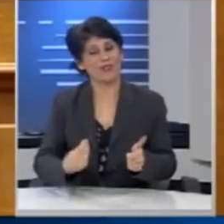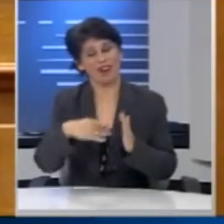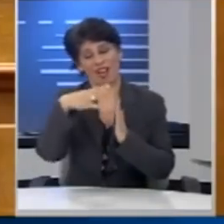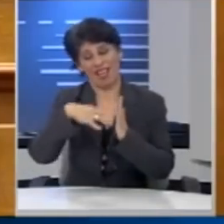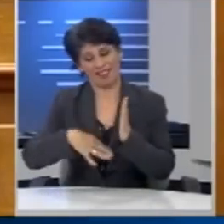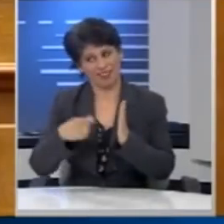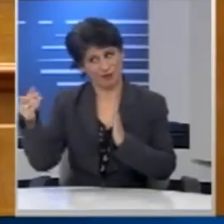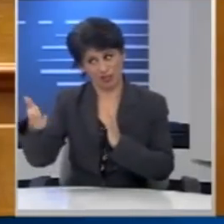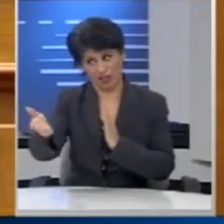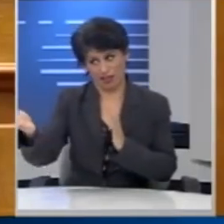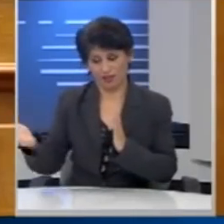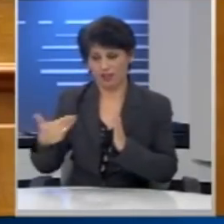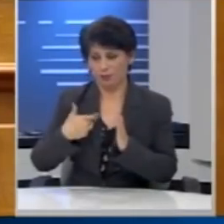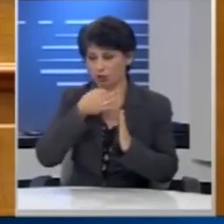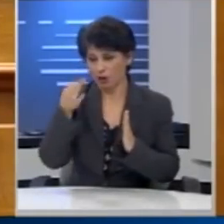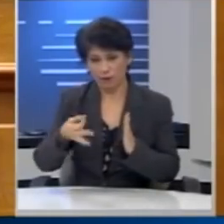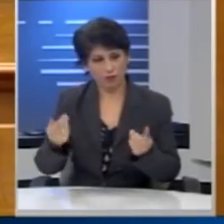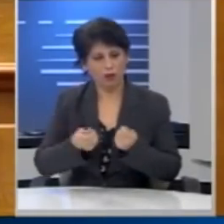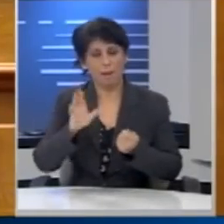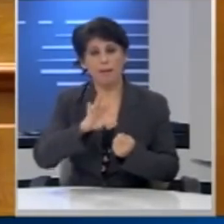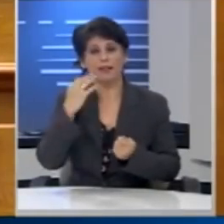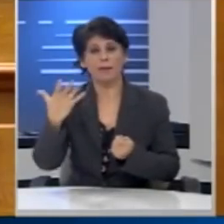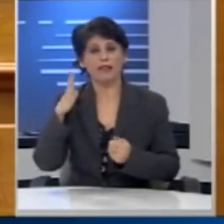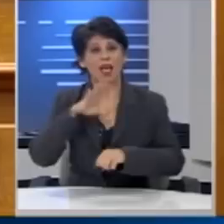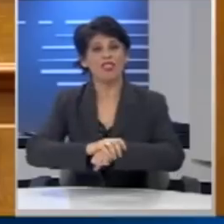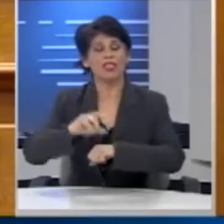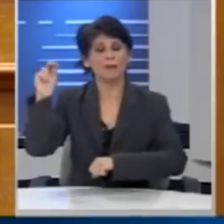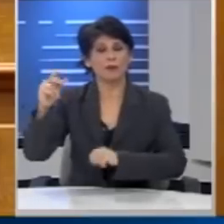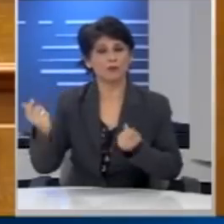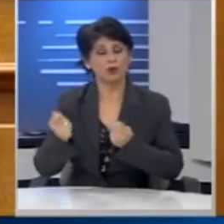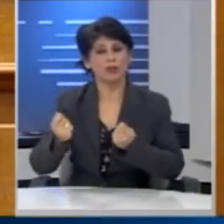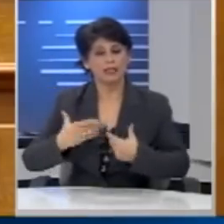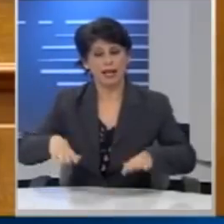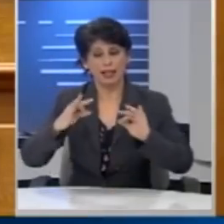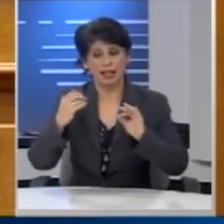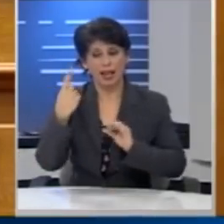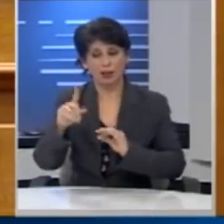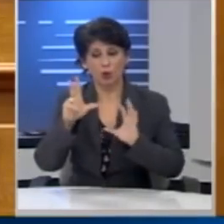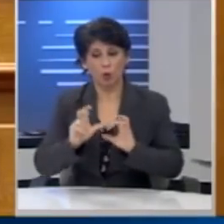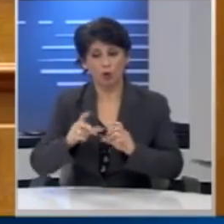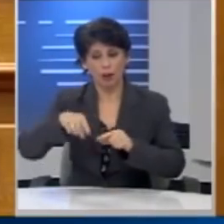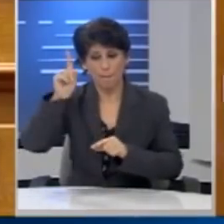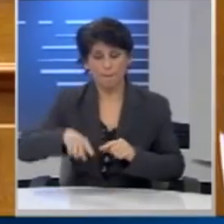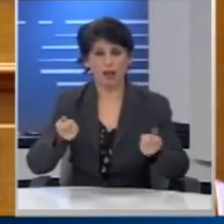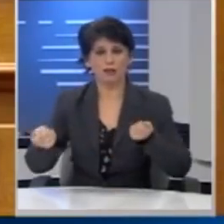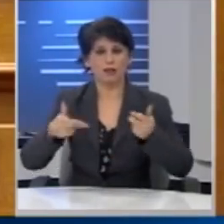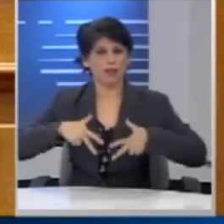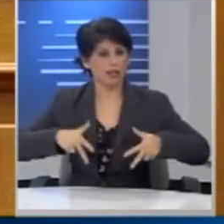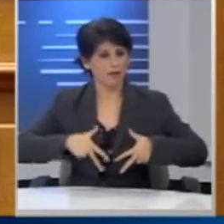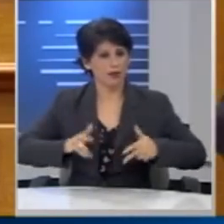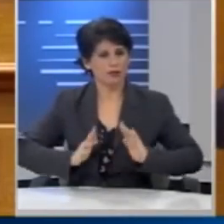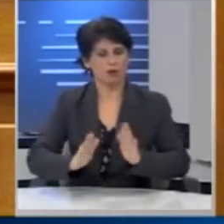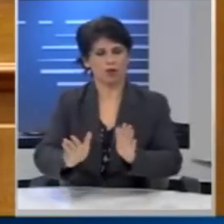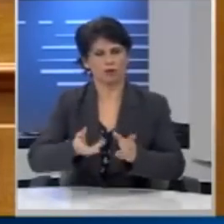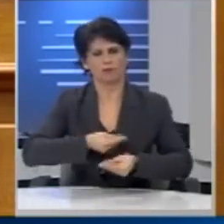έγγραφο για εσάς. Το είπαμε, το κάναμε. 55 δεσμεύσεις που υλοποιήθηκαν στις πρώτες 180 μέρες της διακυβέρνησης και προχωράμε. Για δώστε το εδώ πέρα